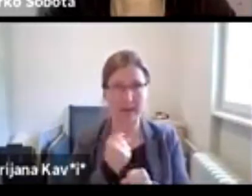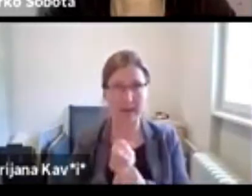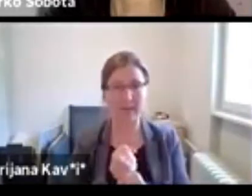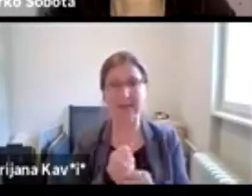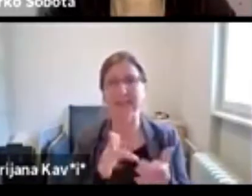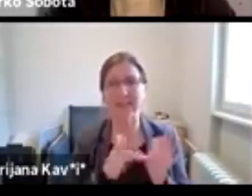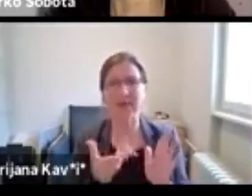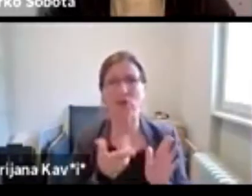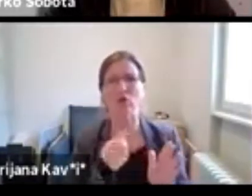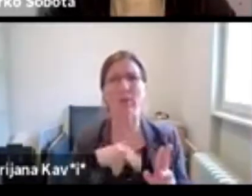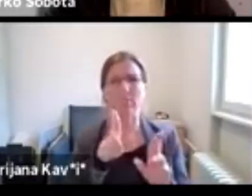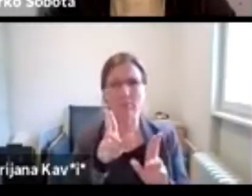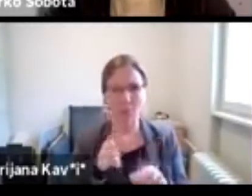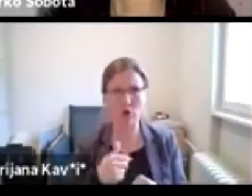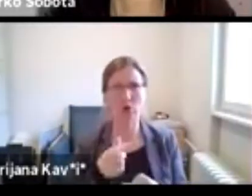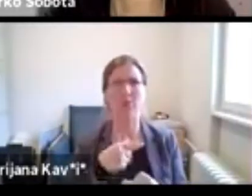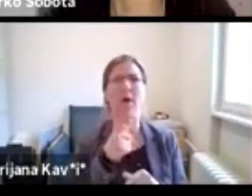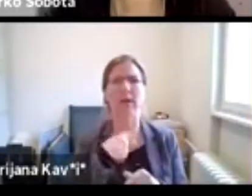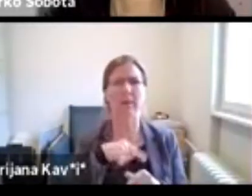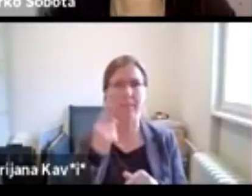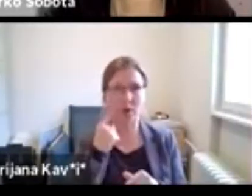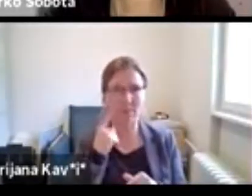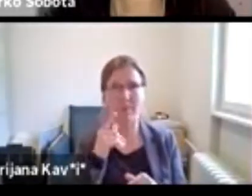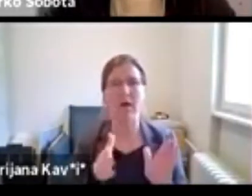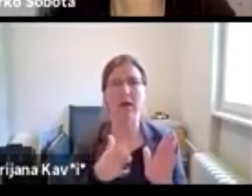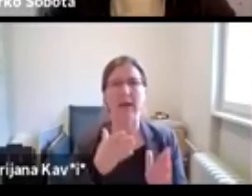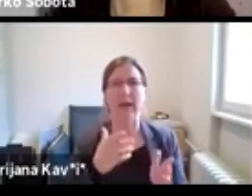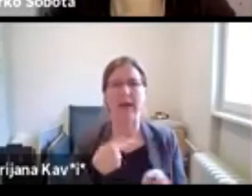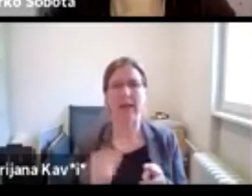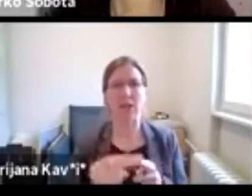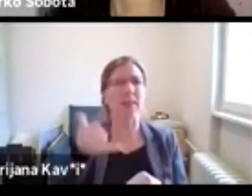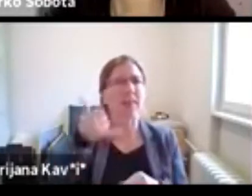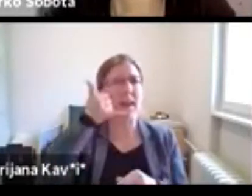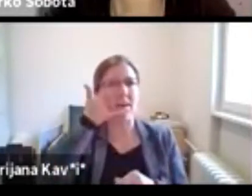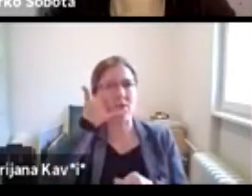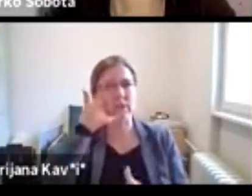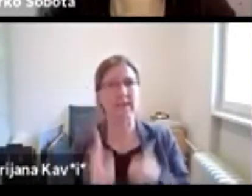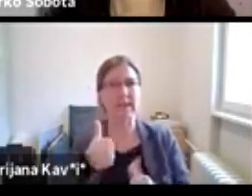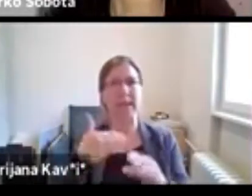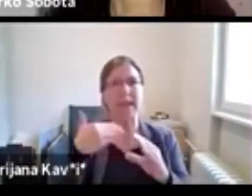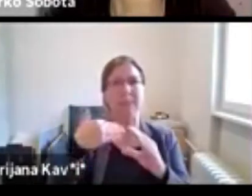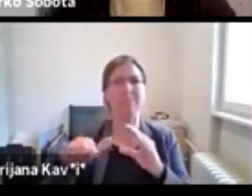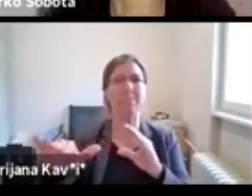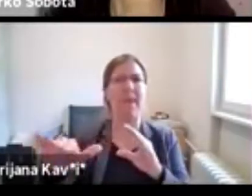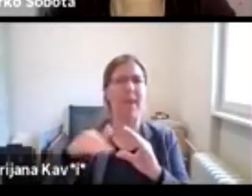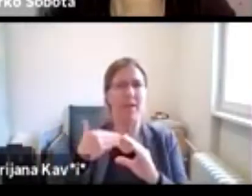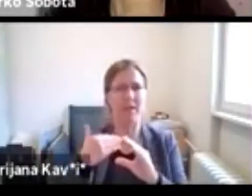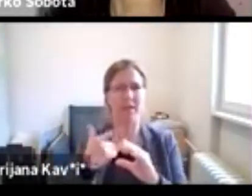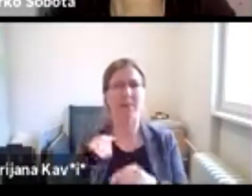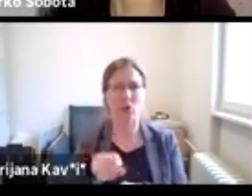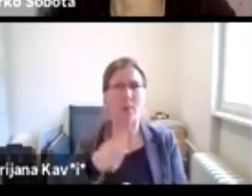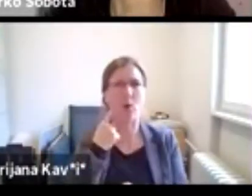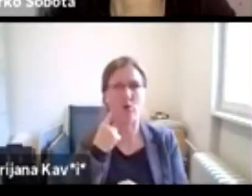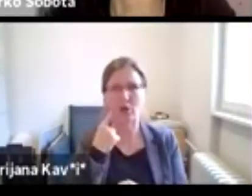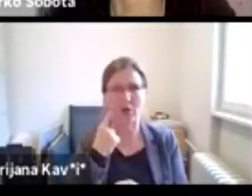što možemo zapravo odraditi telefonskim putem, putem maila, pokušavamo. No, nama je taj